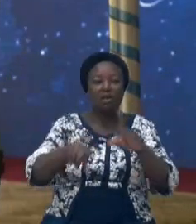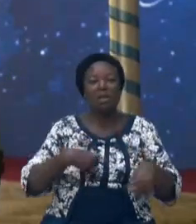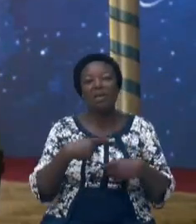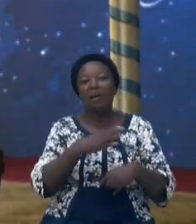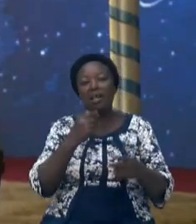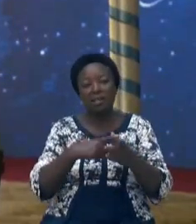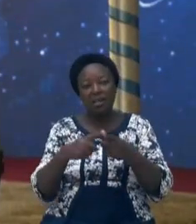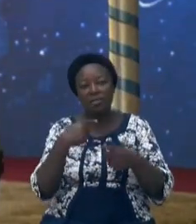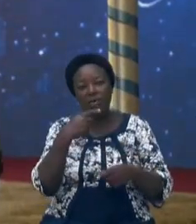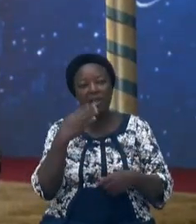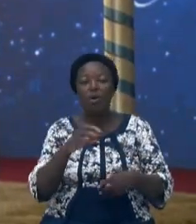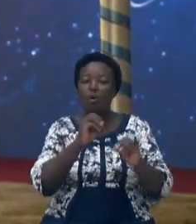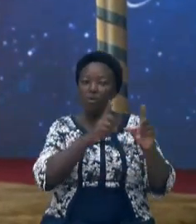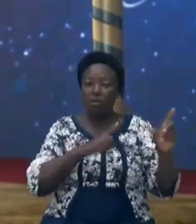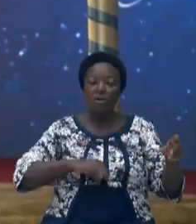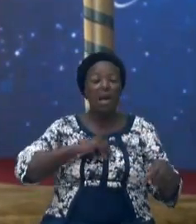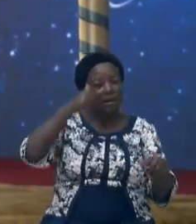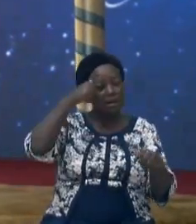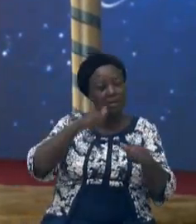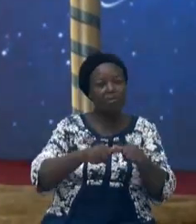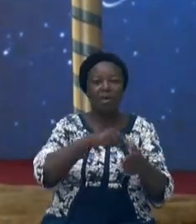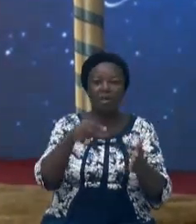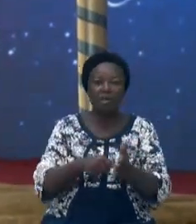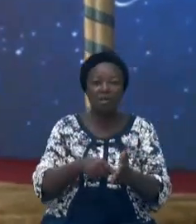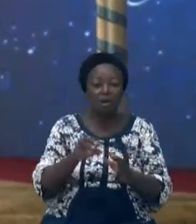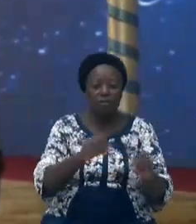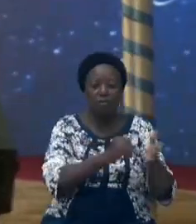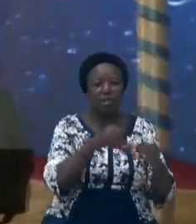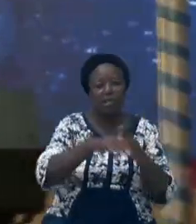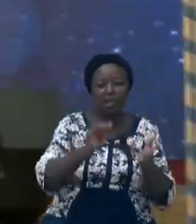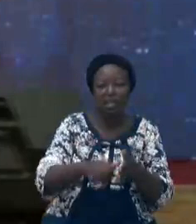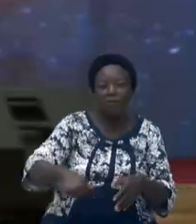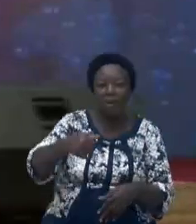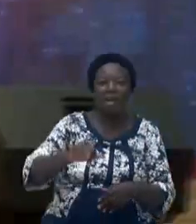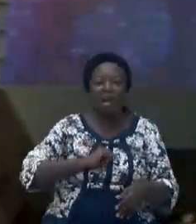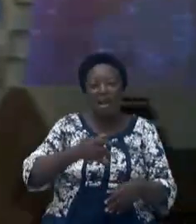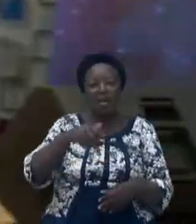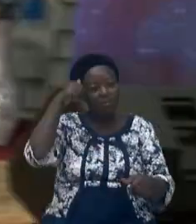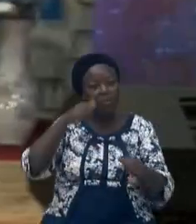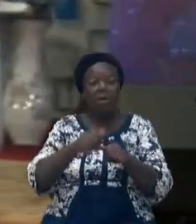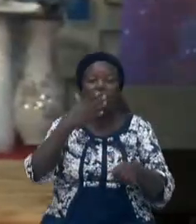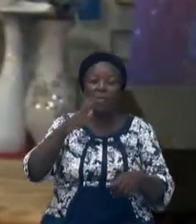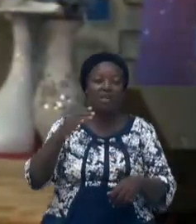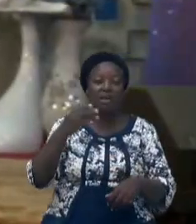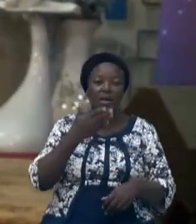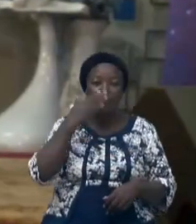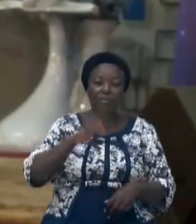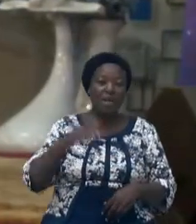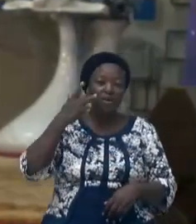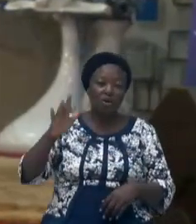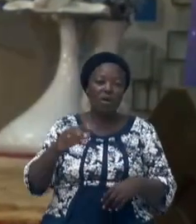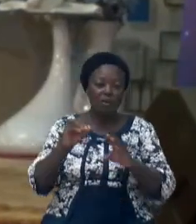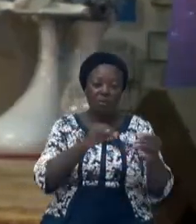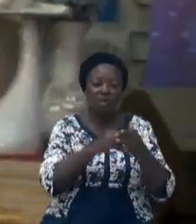l'impossibilité tout détruit de ta vie alors tu te diras au sérieux je vous rappelle que ces mets ça dans le cercle encore